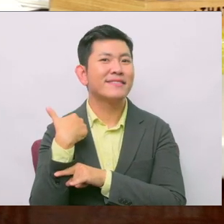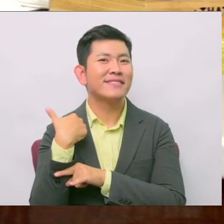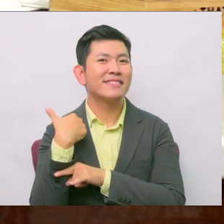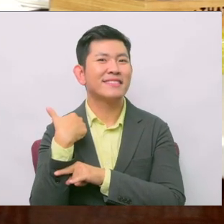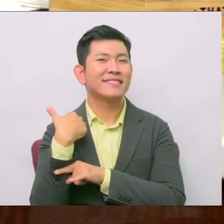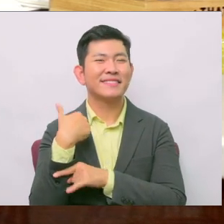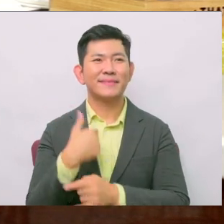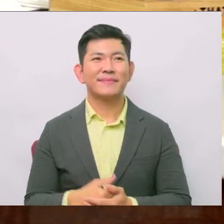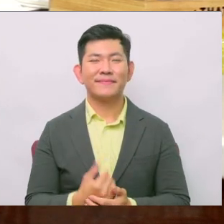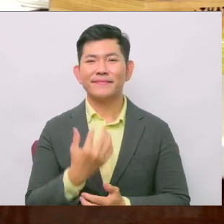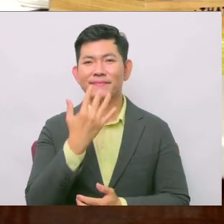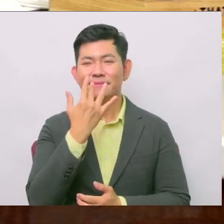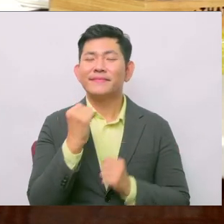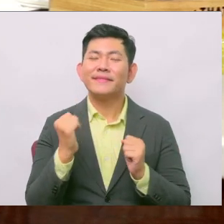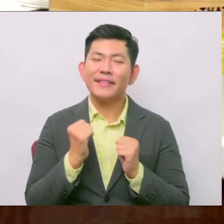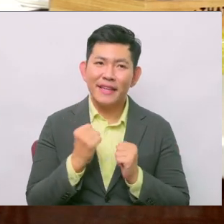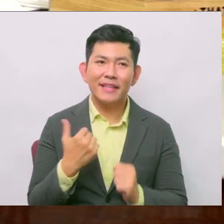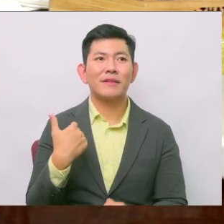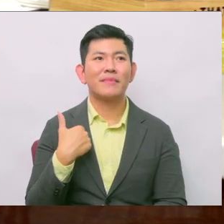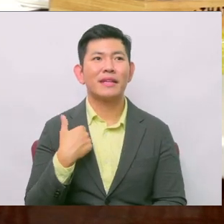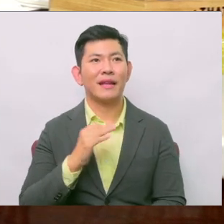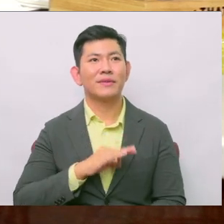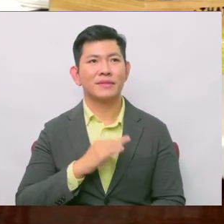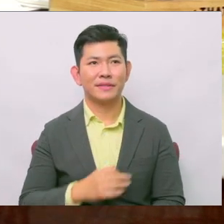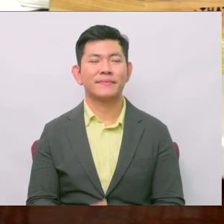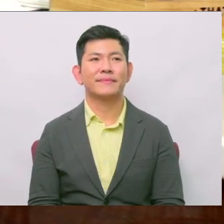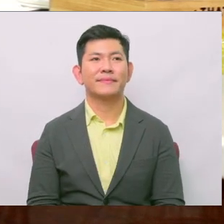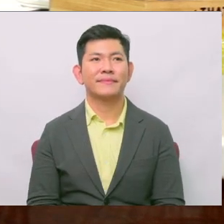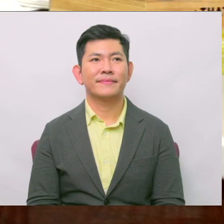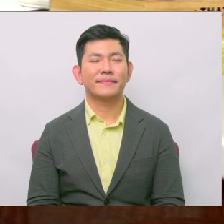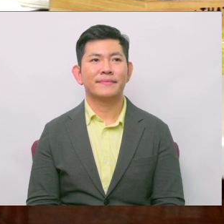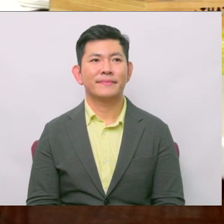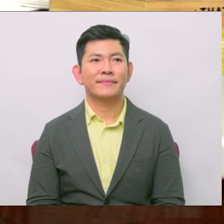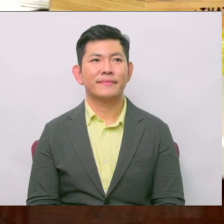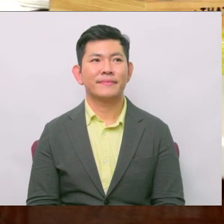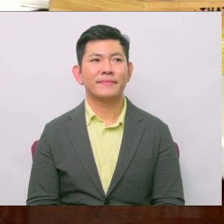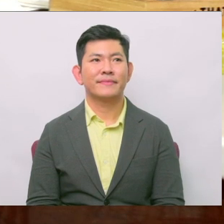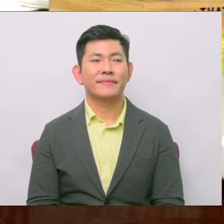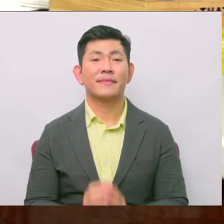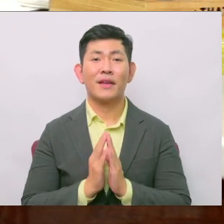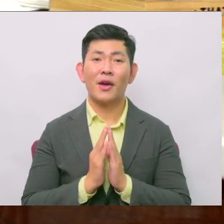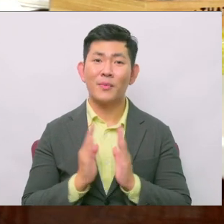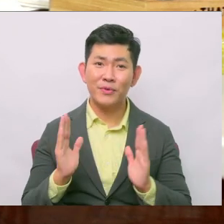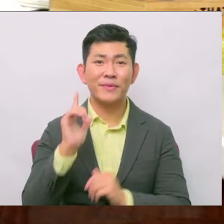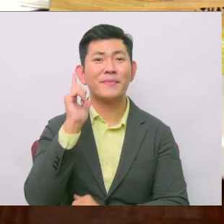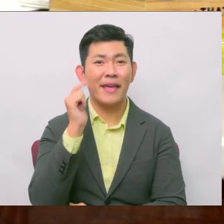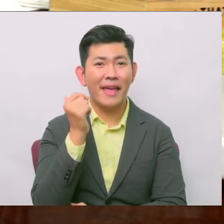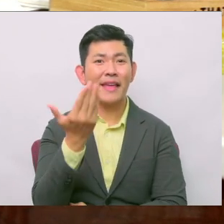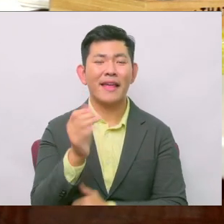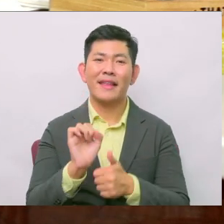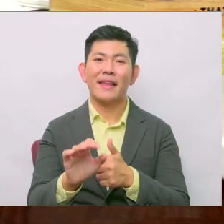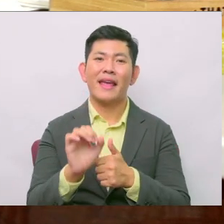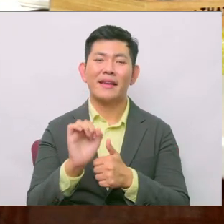มันจะได้ความเย็นจากพวกพิมเสนด้วยนะคะครู ค่ะ เสนกระมูล ค่ะก็ต้องขอบคุณแม่เปิ้ลนะคะที่มาแนะนำในเรื่อง